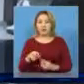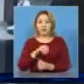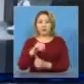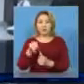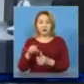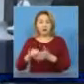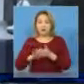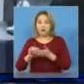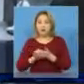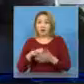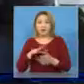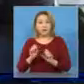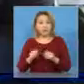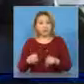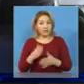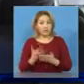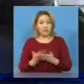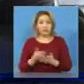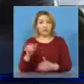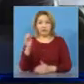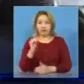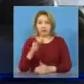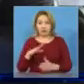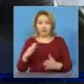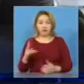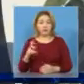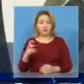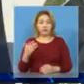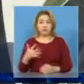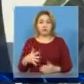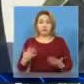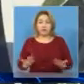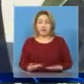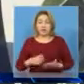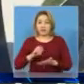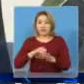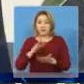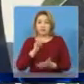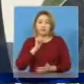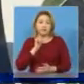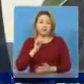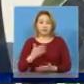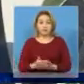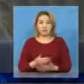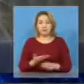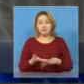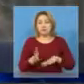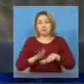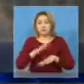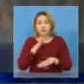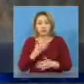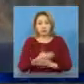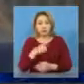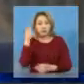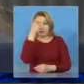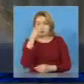көліктің құжаттарын реттей алады. Ақпан айының өзінде өңірде 250-ге жуық автокөлік уақытша тіркелген. Бұл қиын шаруа емес, жеке куәлік